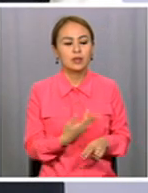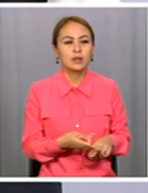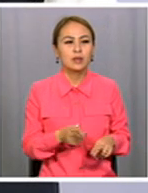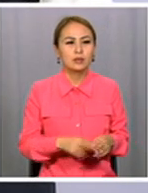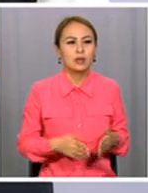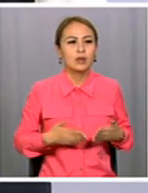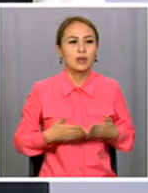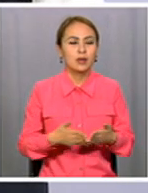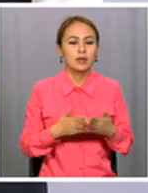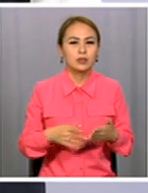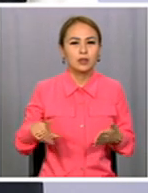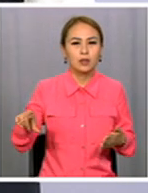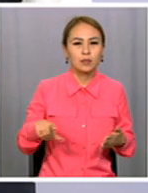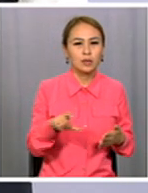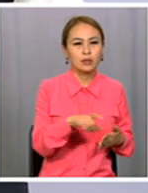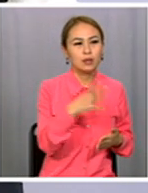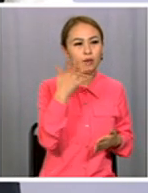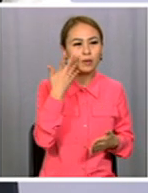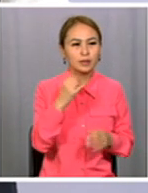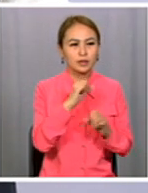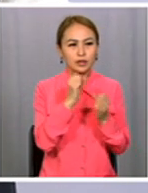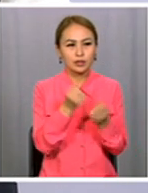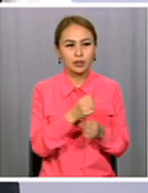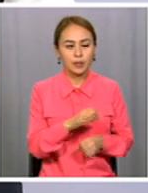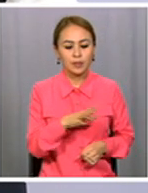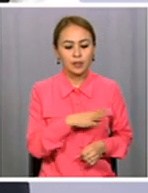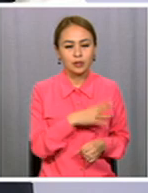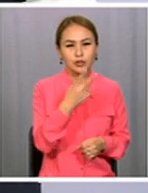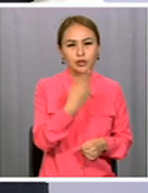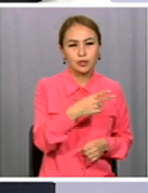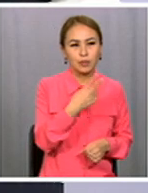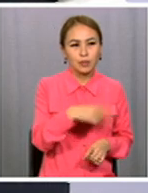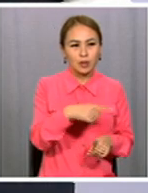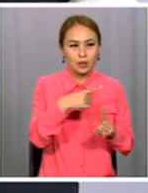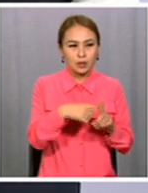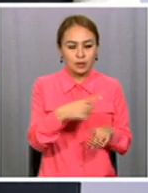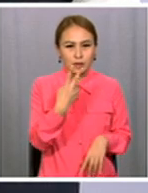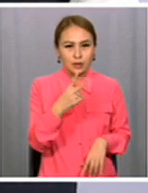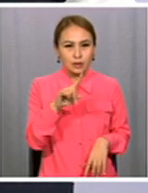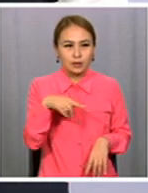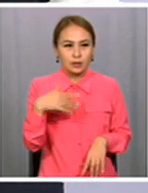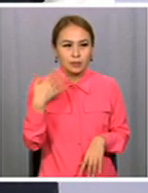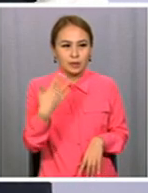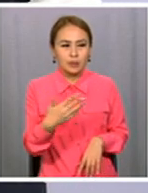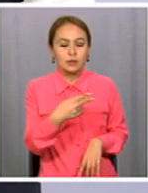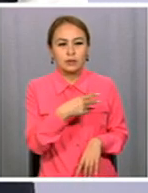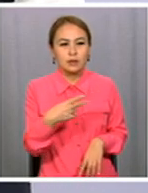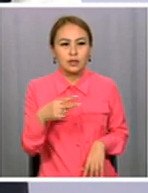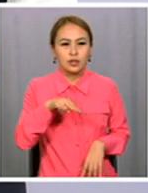қайықтың ағыс бойымен жүзген жылдамдығы ол 20 мен 2,15-тің қосындысына тең, яғни